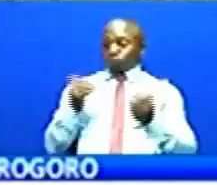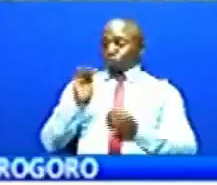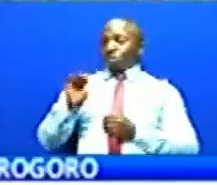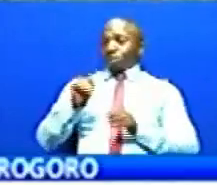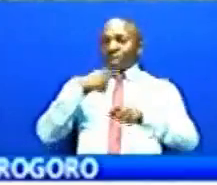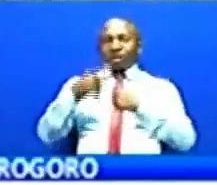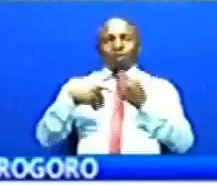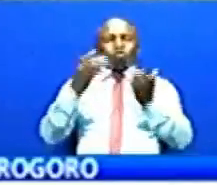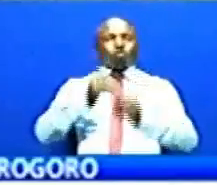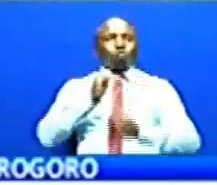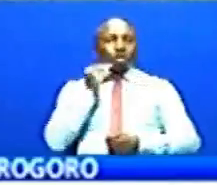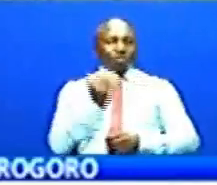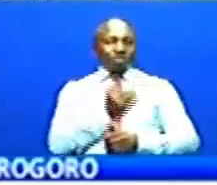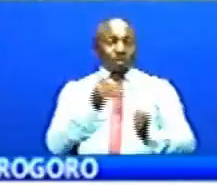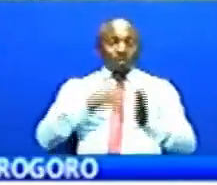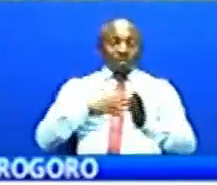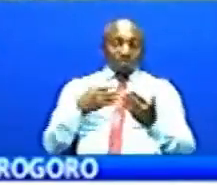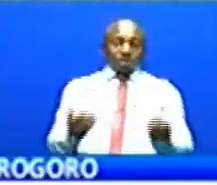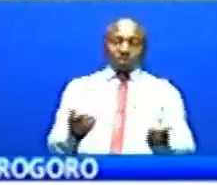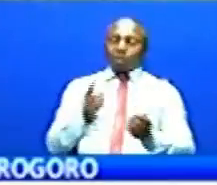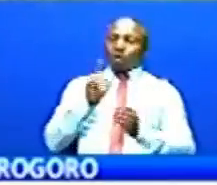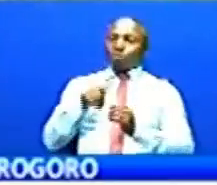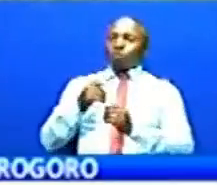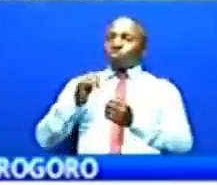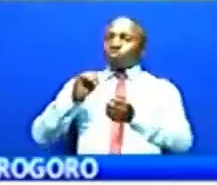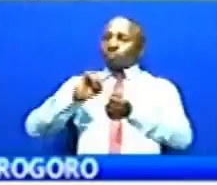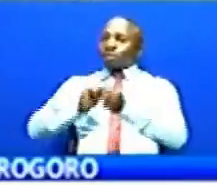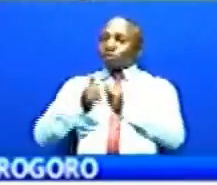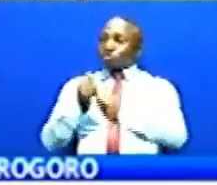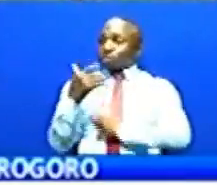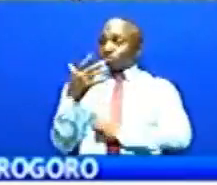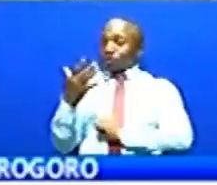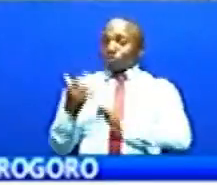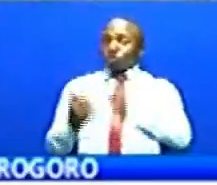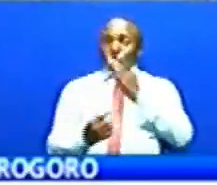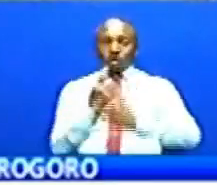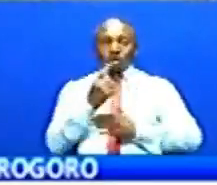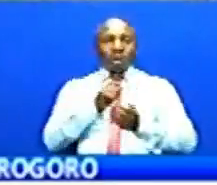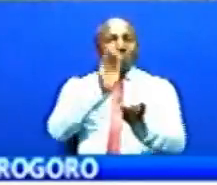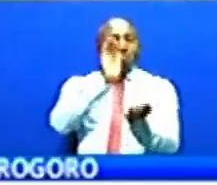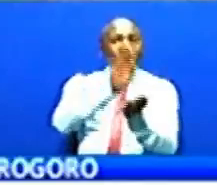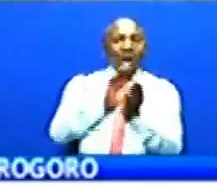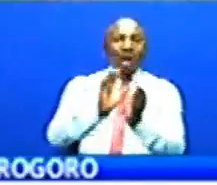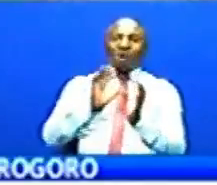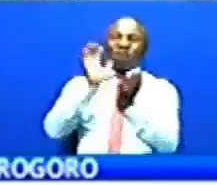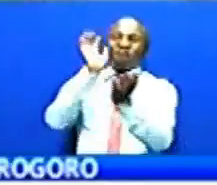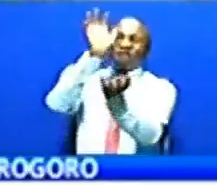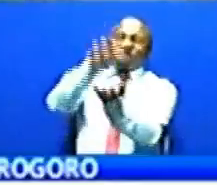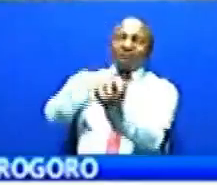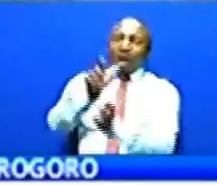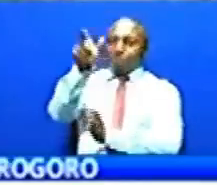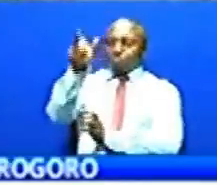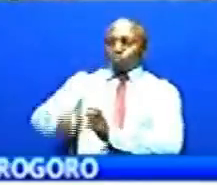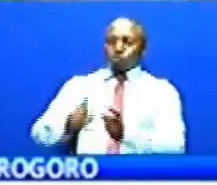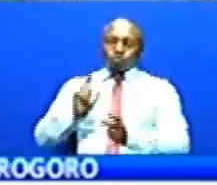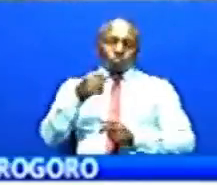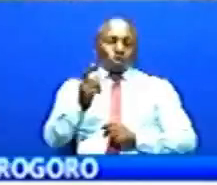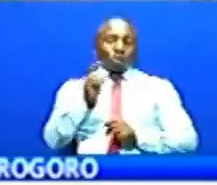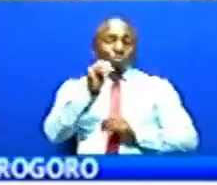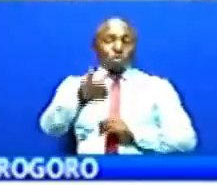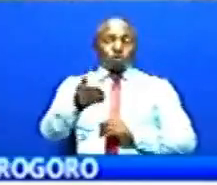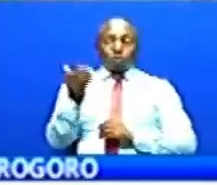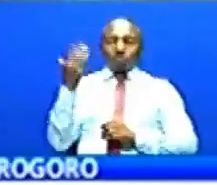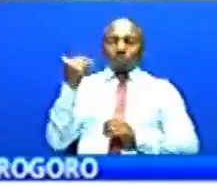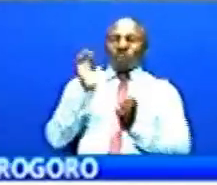endelee kuchukua tahadhari. Mpaka ninavyozungumza hivi tuna kesi kama 5 ambazo zimejitokeza za mamba kukamata watu, na mtu mmoja alikamatwa mwezi uliopita